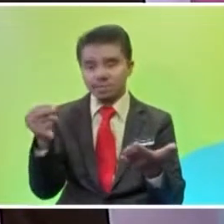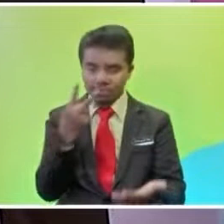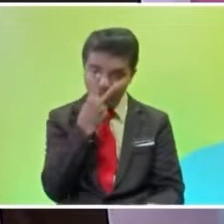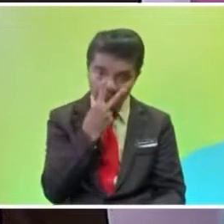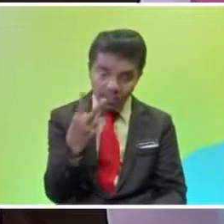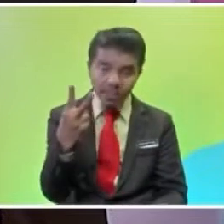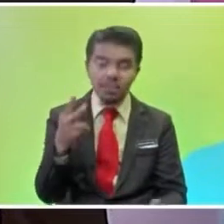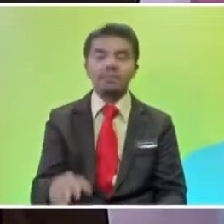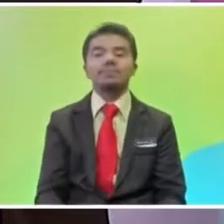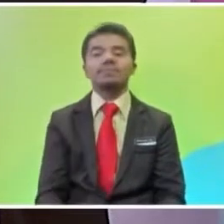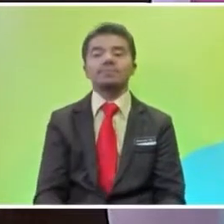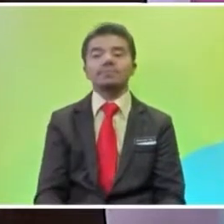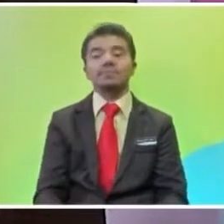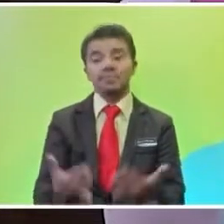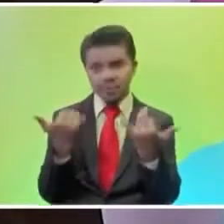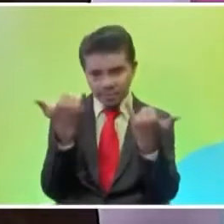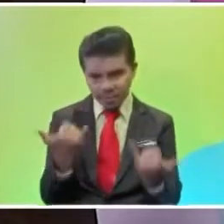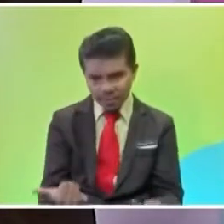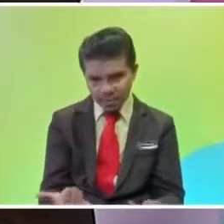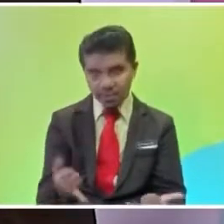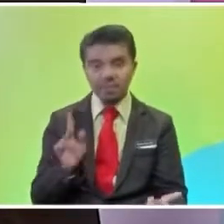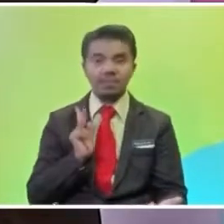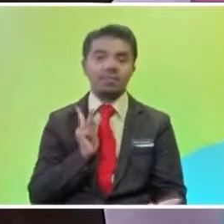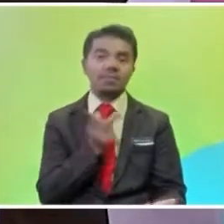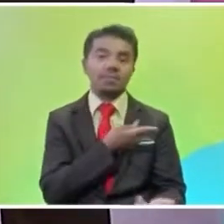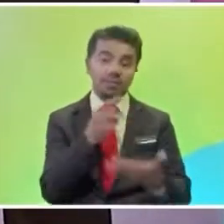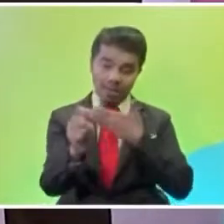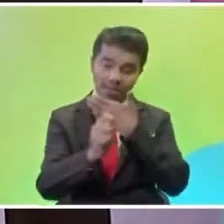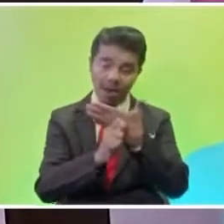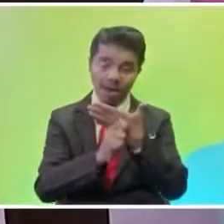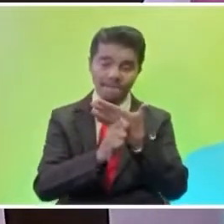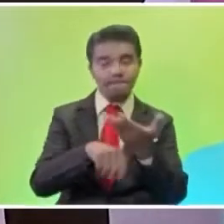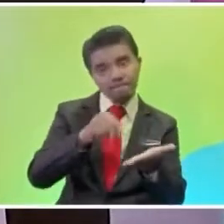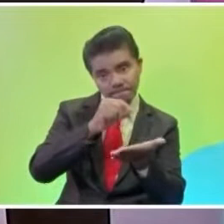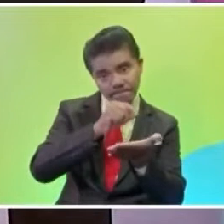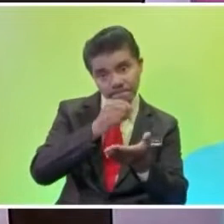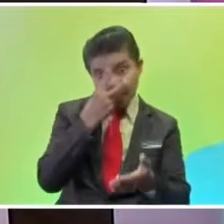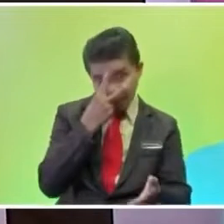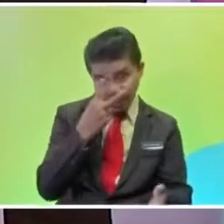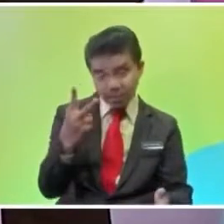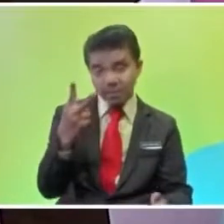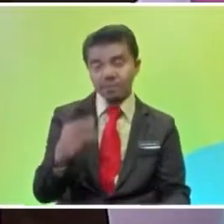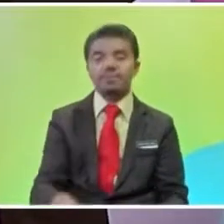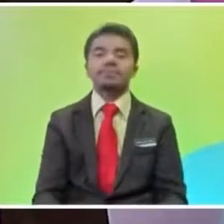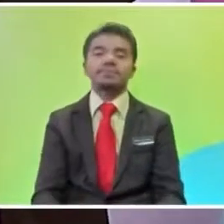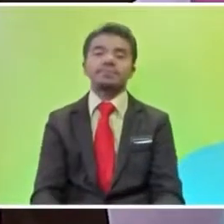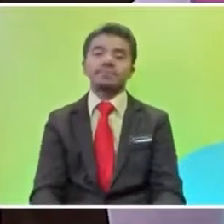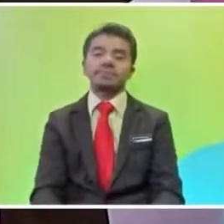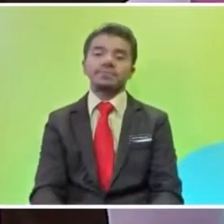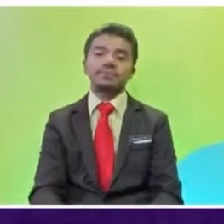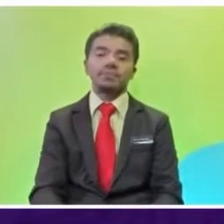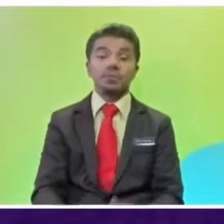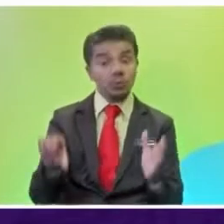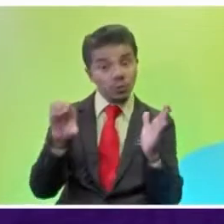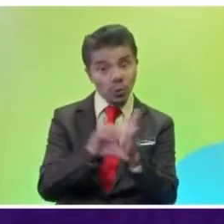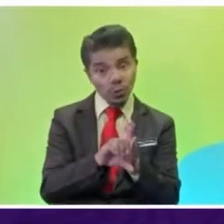dan betul tulis sekarang kita tambah perlu perhatian di situ jadi kita ambil satu contoh perbincangan di dalam kumpulan